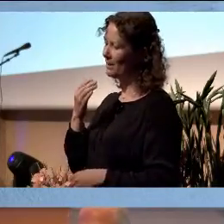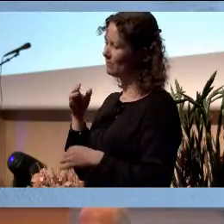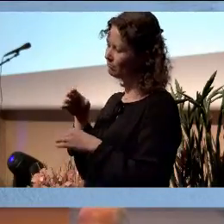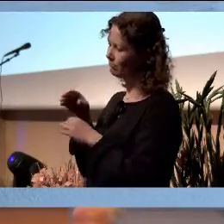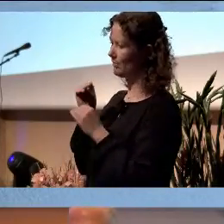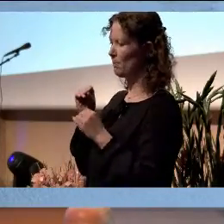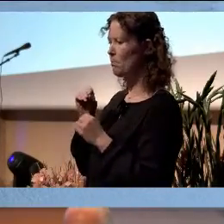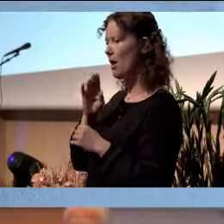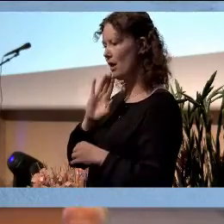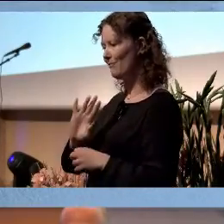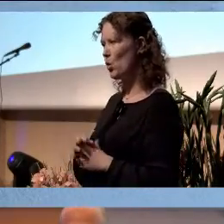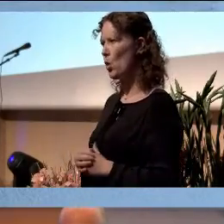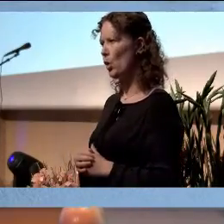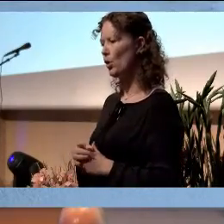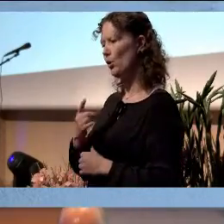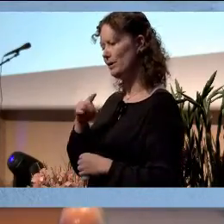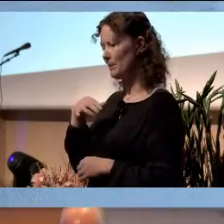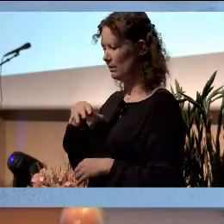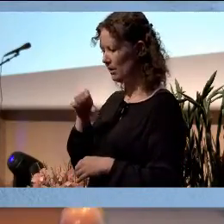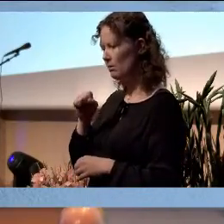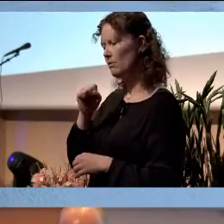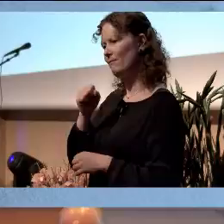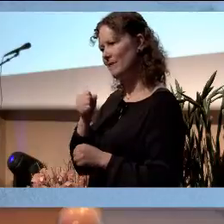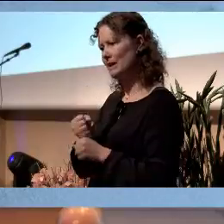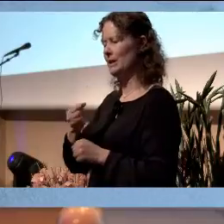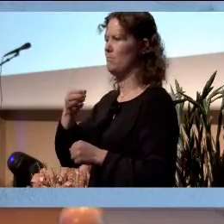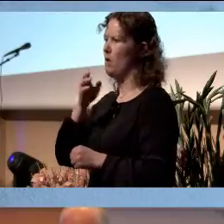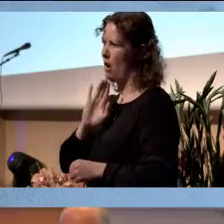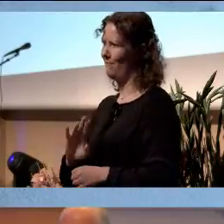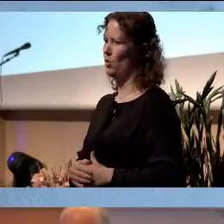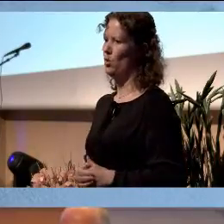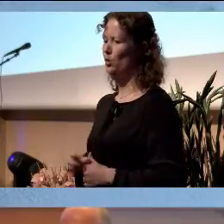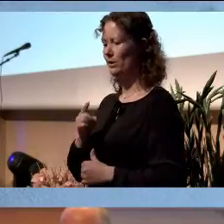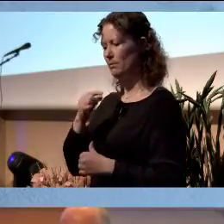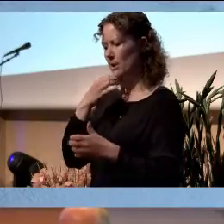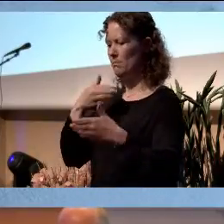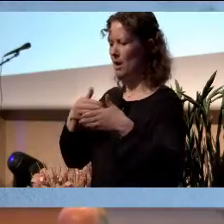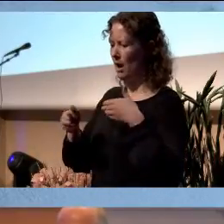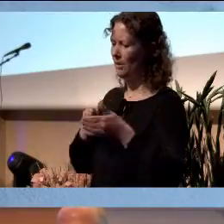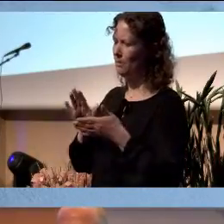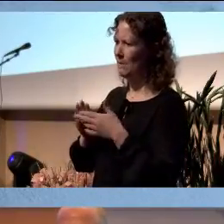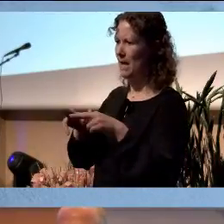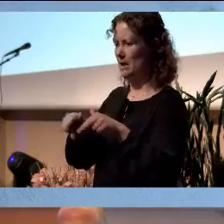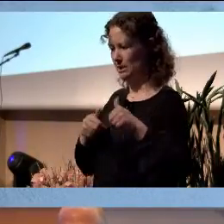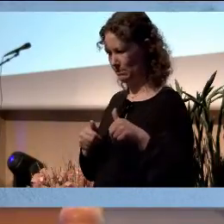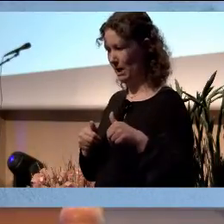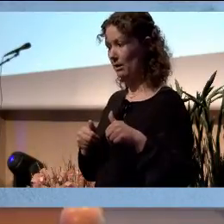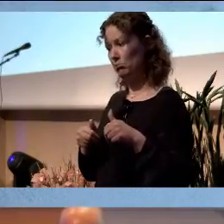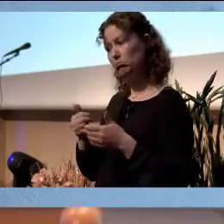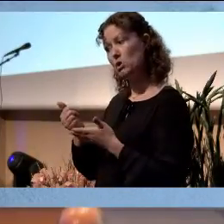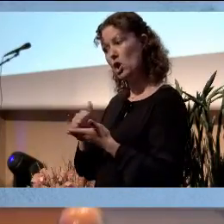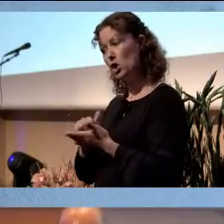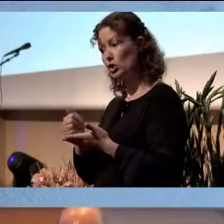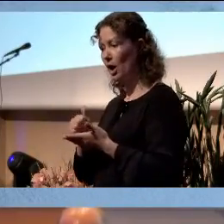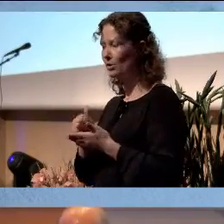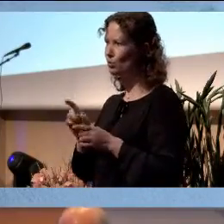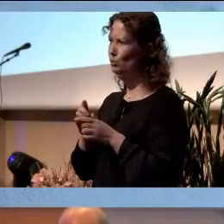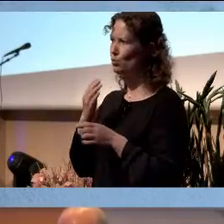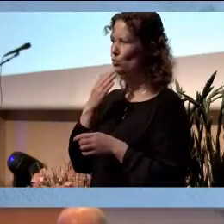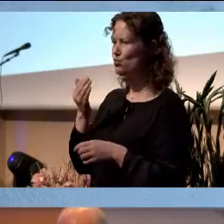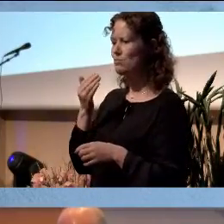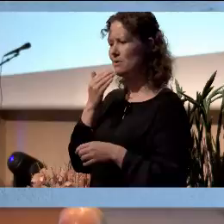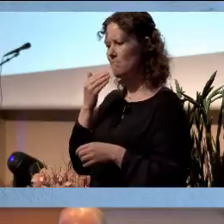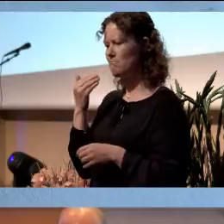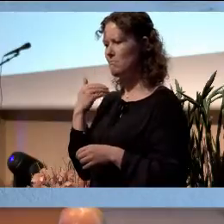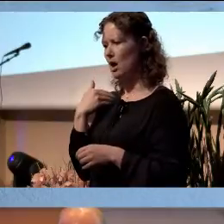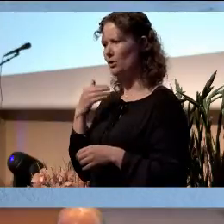alvor. Virkelig bli tatt på alvor. Bli behandlet med respekt. Kanskje god gammeldags